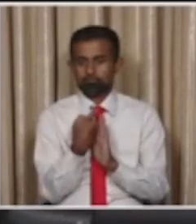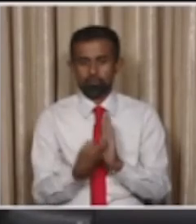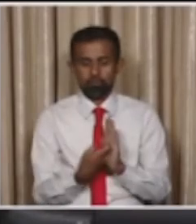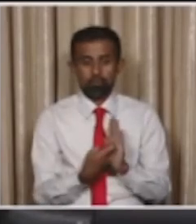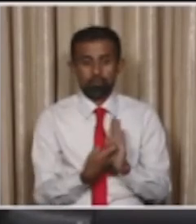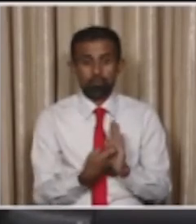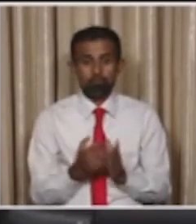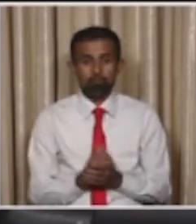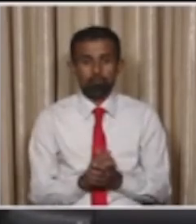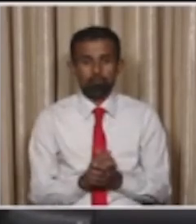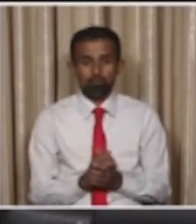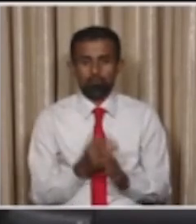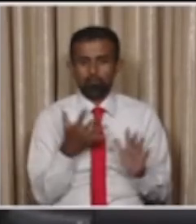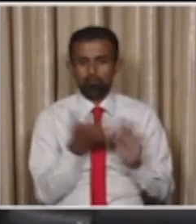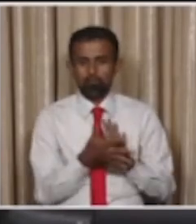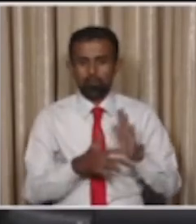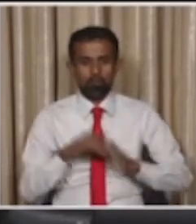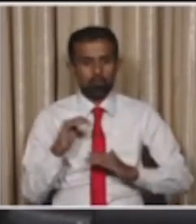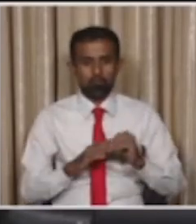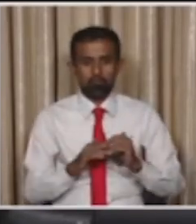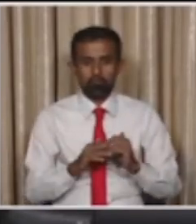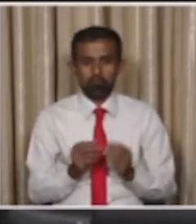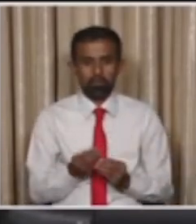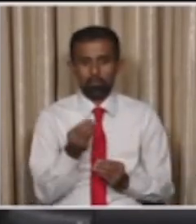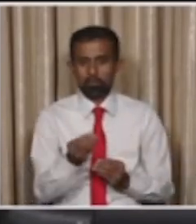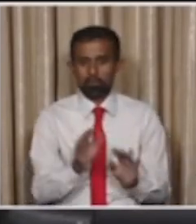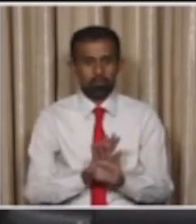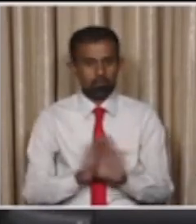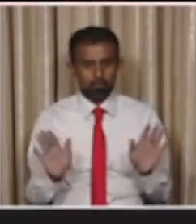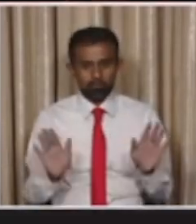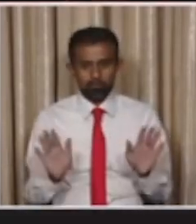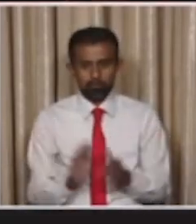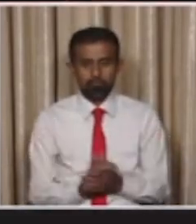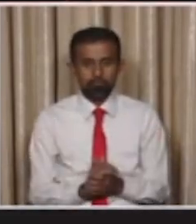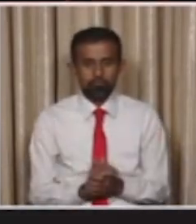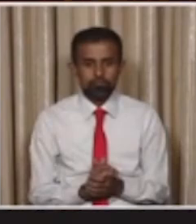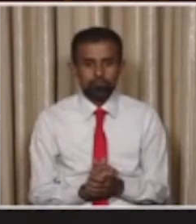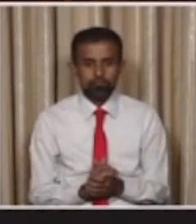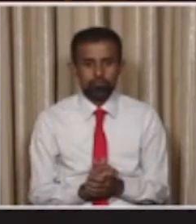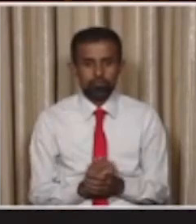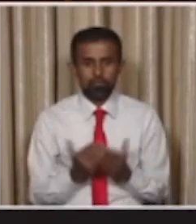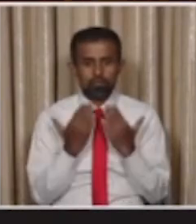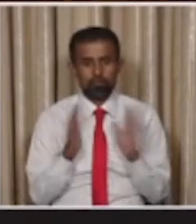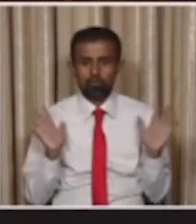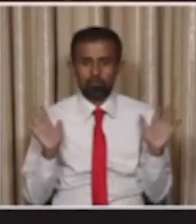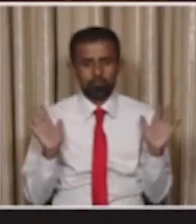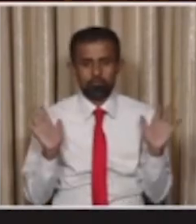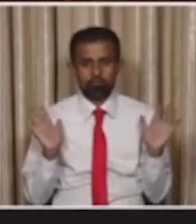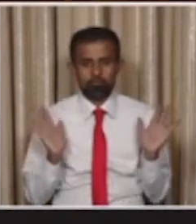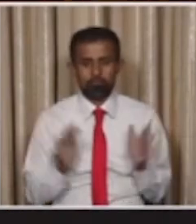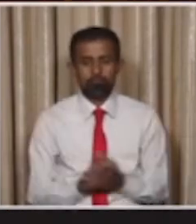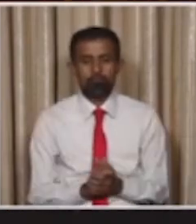හැබැයි ඒක අවභාවිතා කරන්නත් අපි කාටවත් ඉඩ තියන්නේ නැහැ. හරි. බොහොම ස්තුතියි. බොහොම ස්තුතියි. ඒ ඇති. ඔව්. දැන්